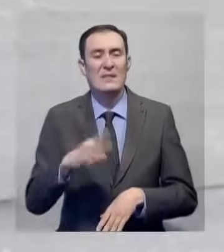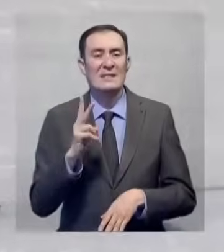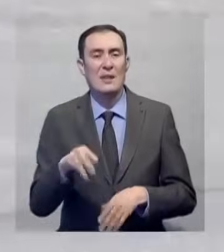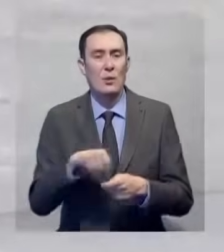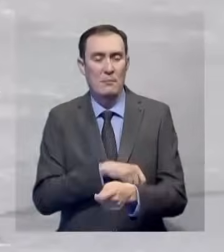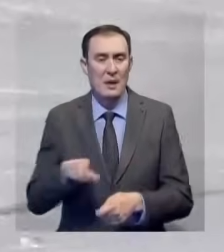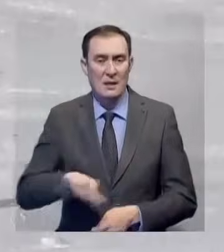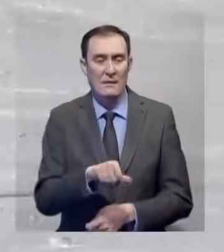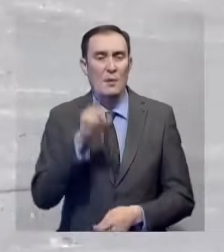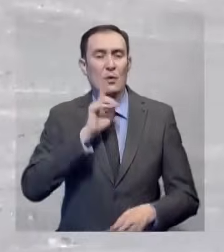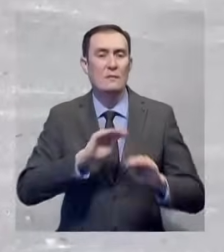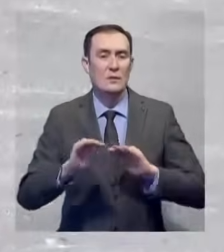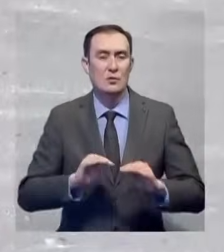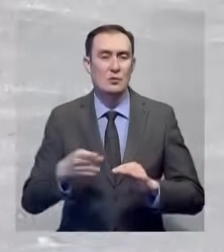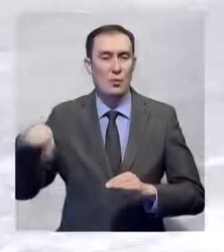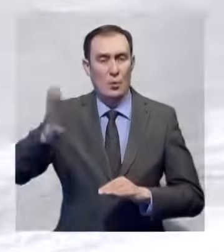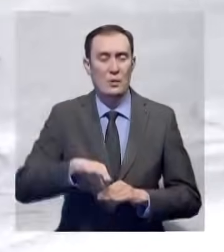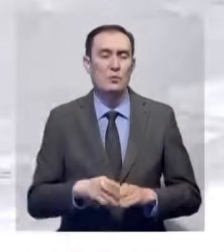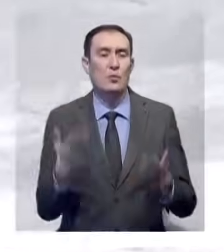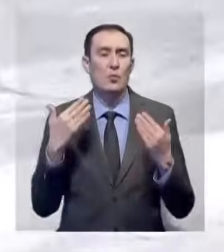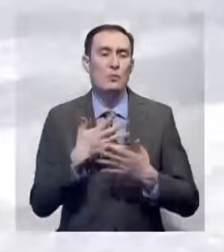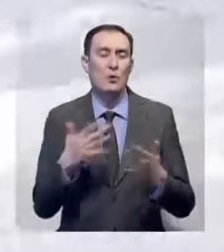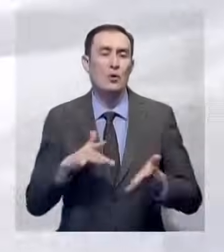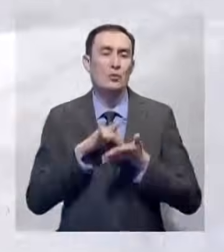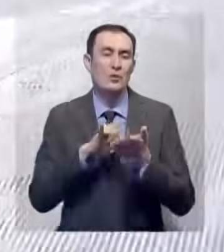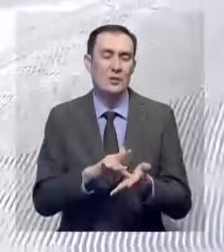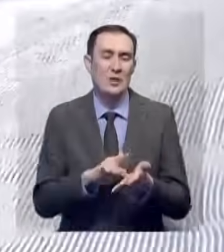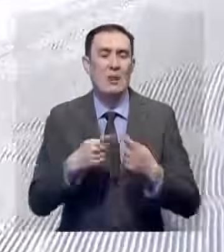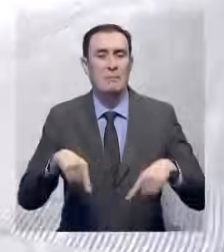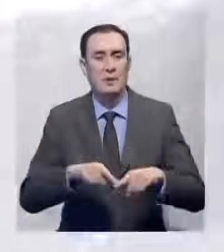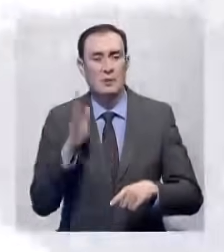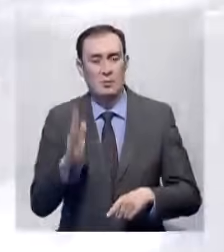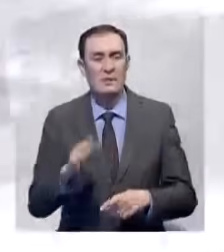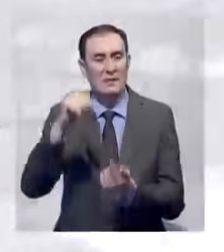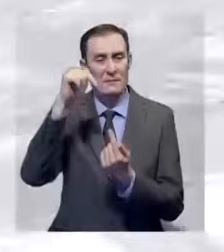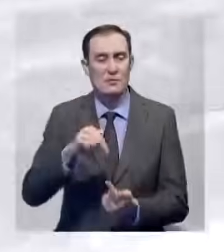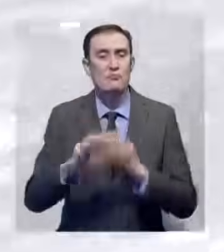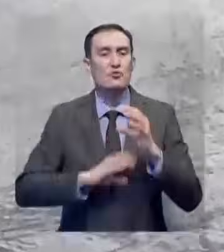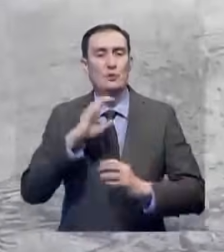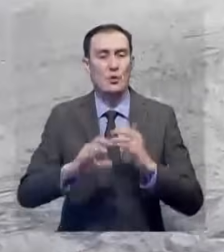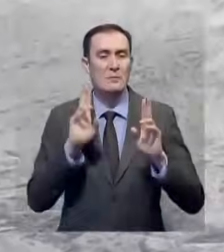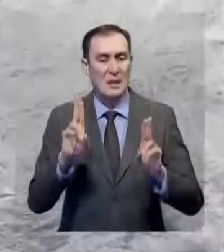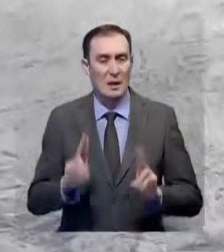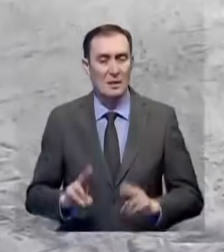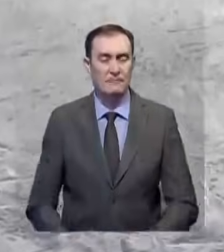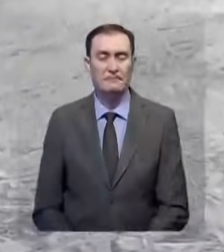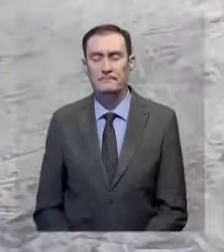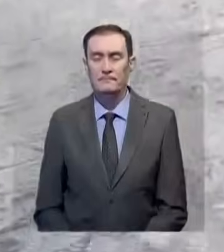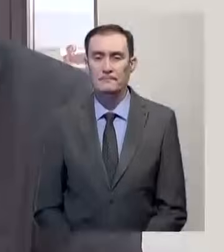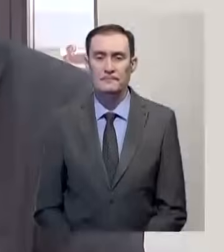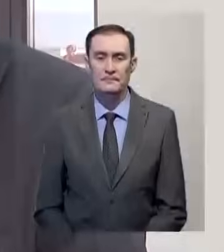километров, оборудуют склоны. Таким образом, курорт станет туристическим объектом, соответствующим международным стандартам.